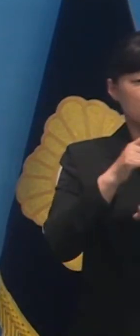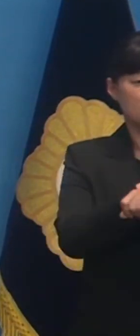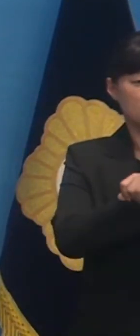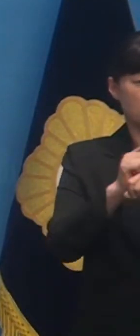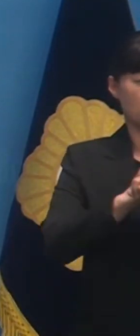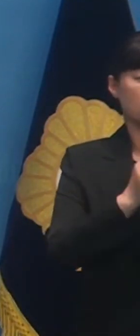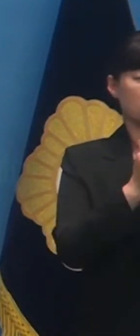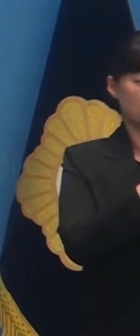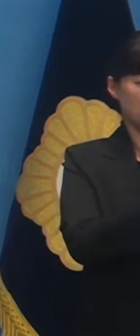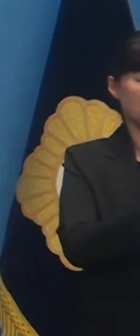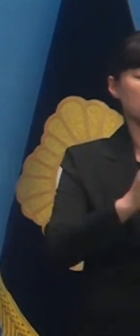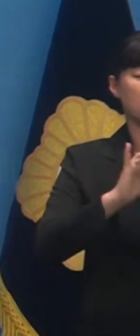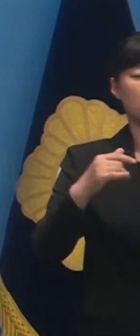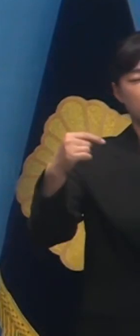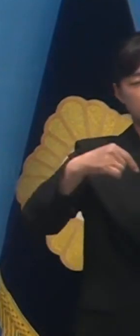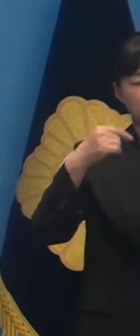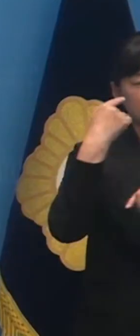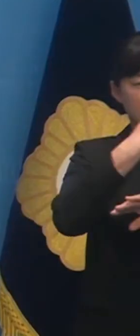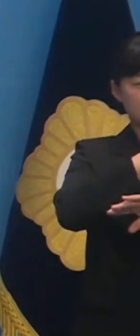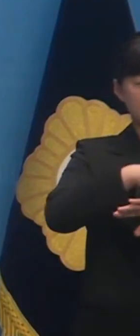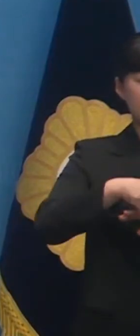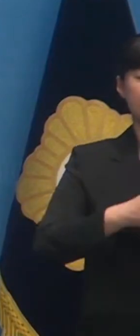함께 면담을 가질 예정입니다.